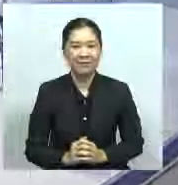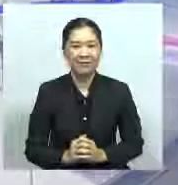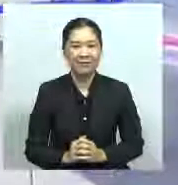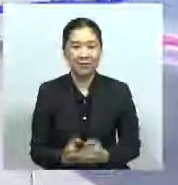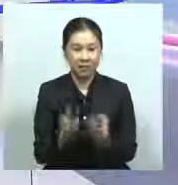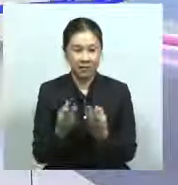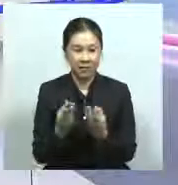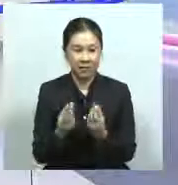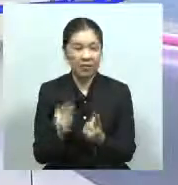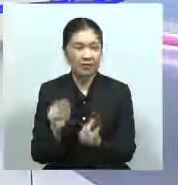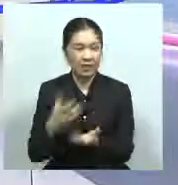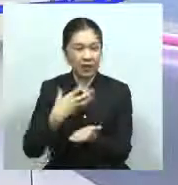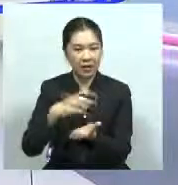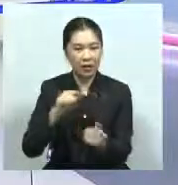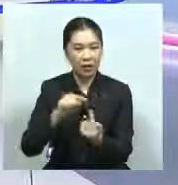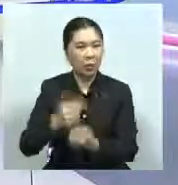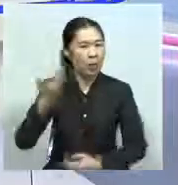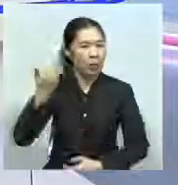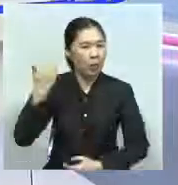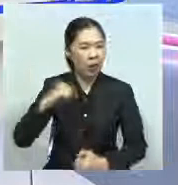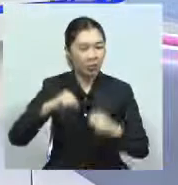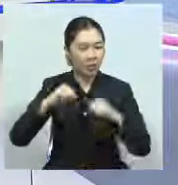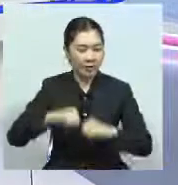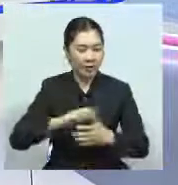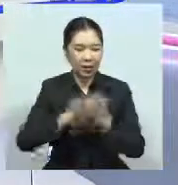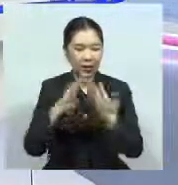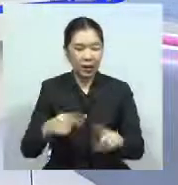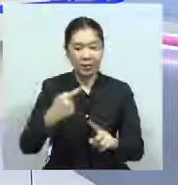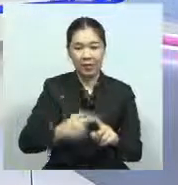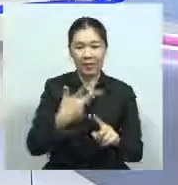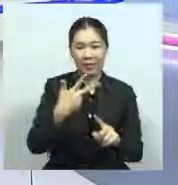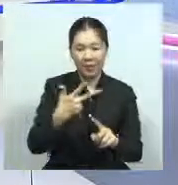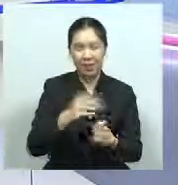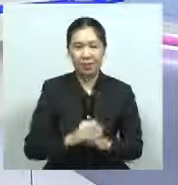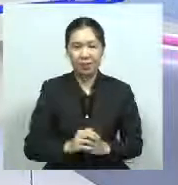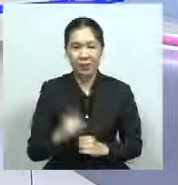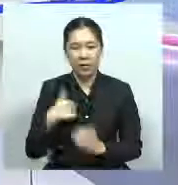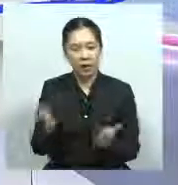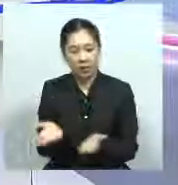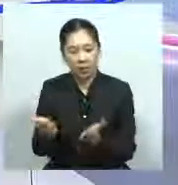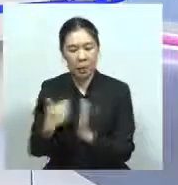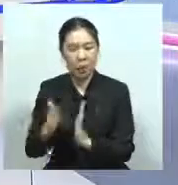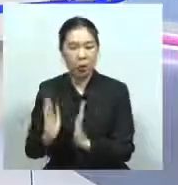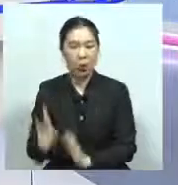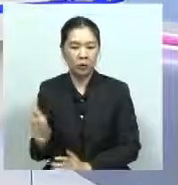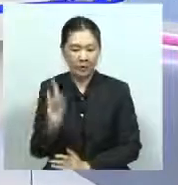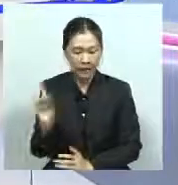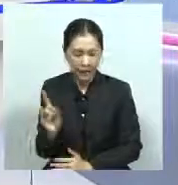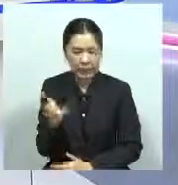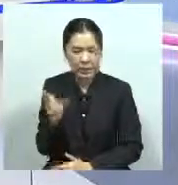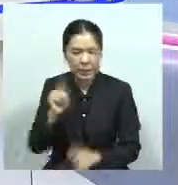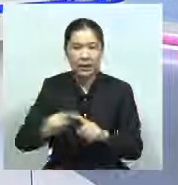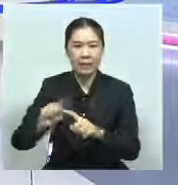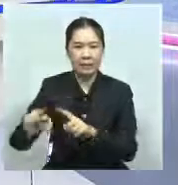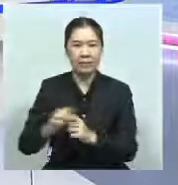องก็เป็นคดีที่2นะครับสืบเนื่องจากคดีแรกที่มีการตัดสินไปเมื่อช่วงมีนานะครับก็คือคดีที่สนับสนุนให้ผู้อื่นนั้นล่าสัตว์ป่า ใช่ค่ะ